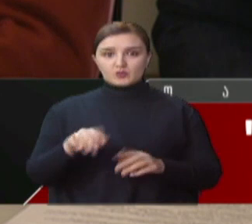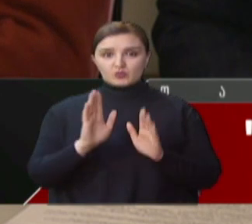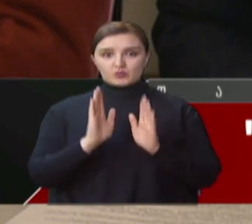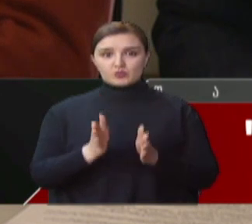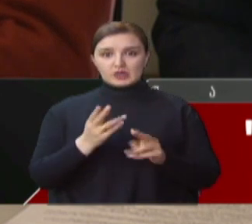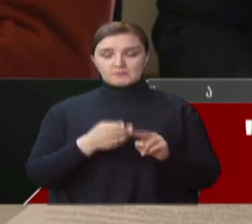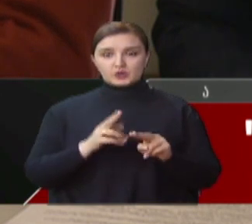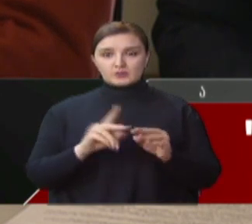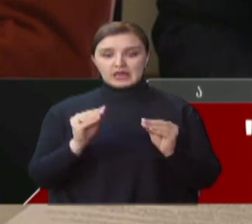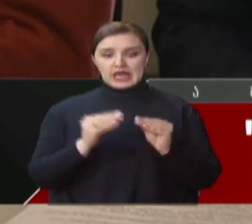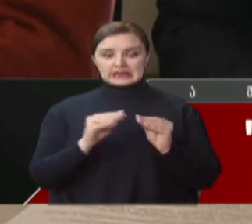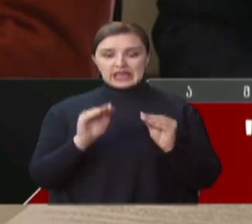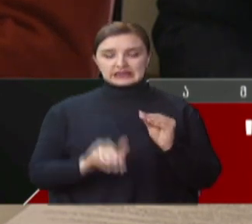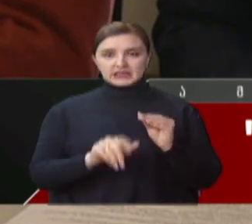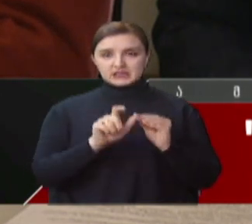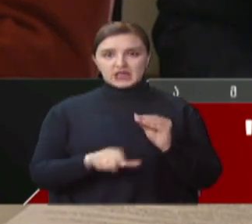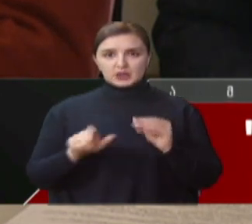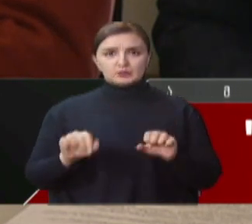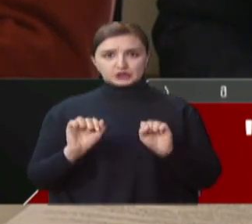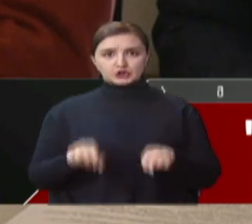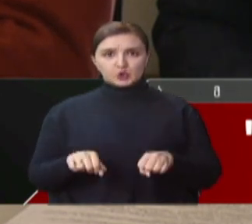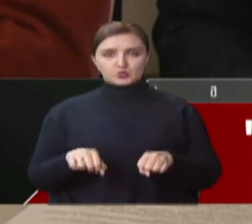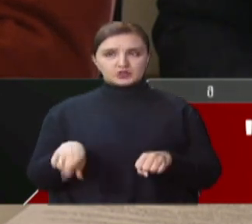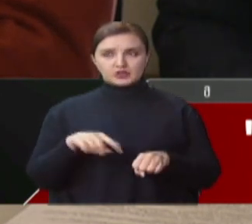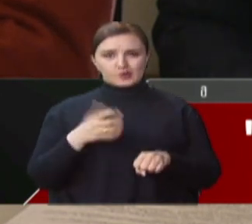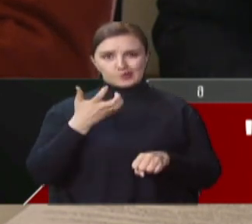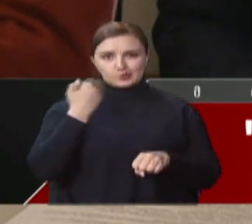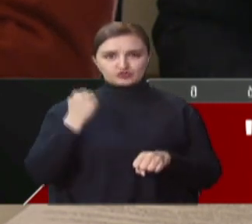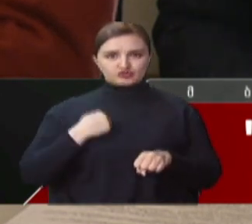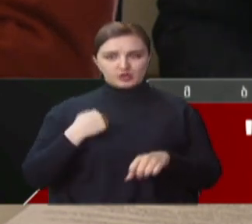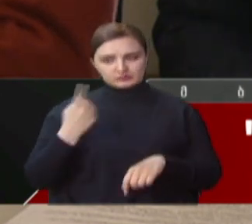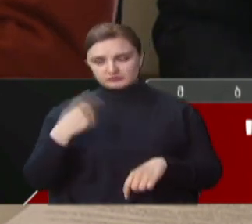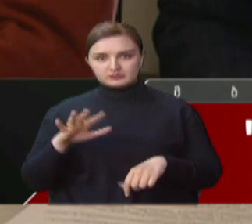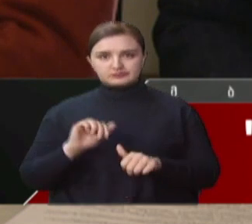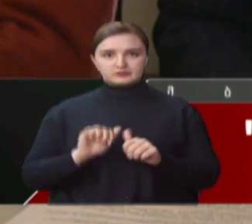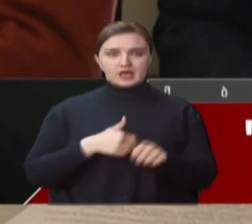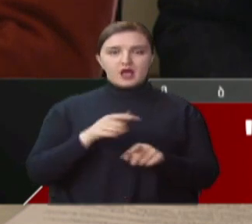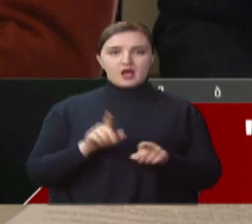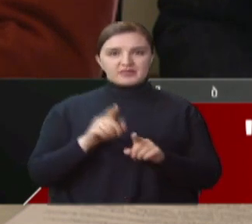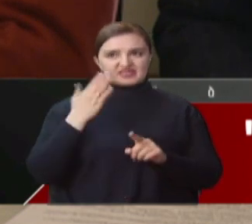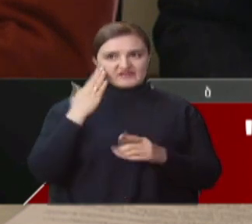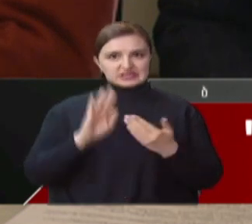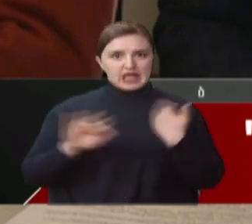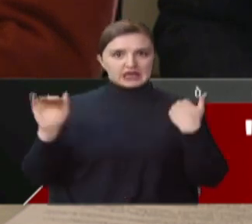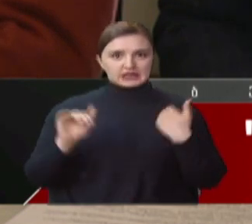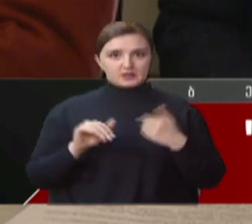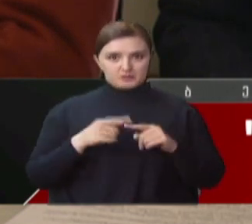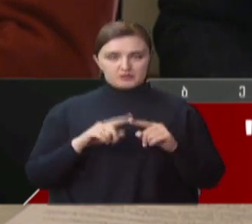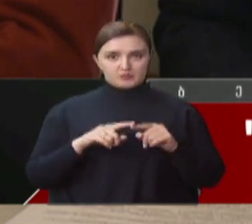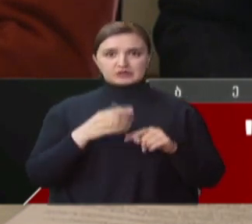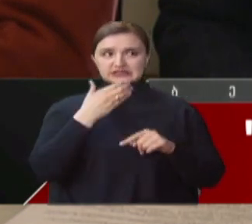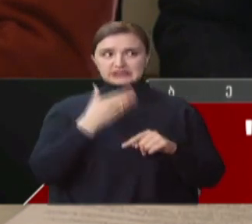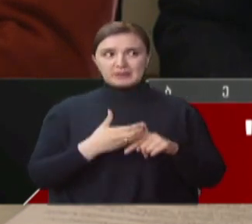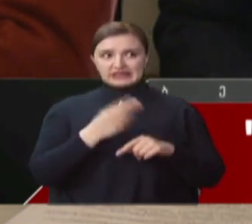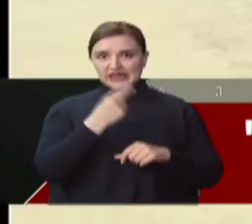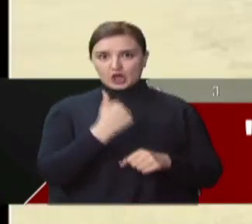ეხლა 10000-ობით ადამიანს შეუძლია თავი აარიდოს ჯარს და თავისუფლება დაიცვას ჩვენი დახმარებით, საპატრიარქოს